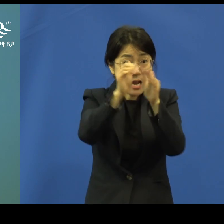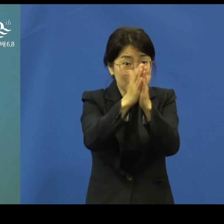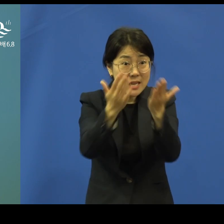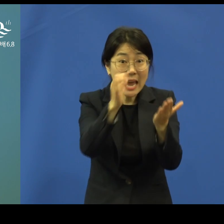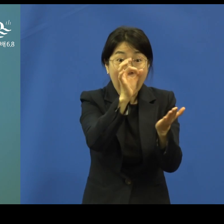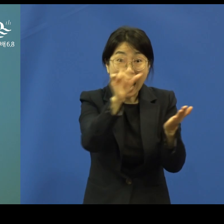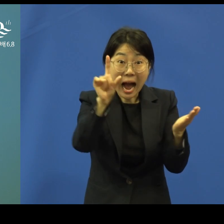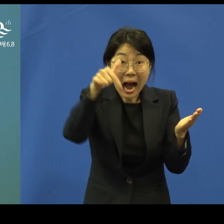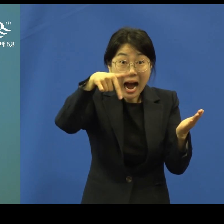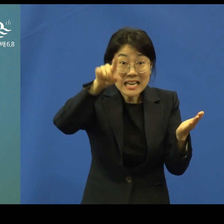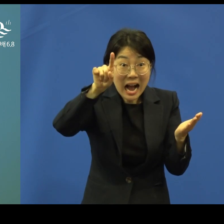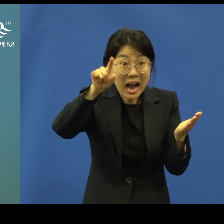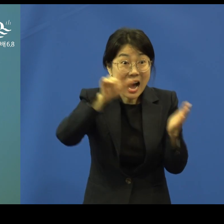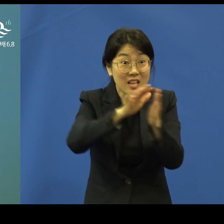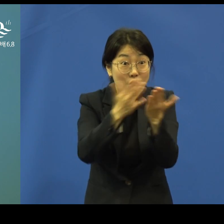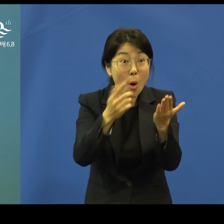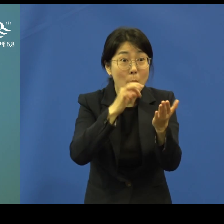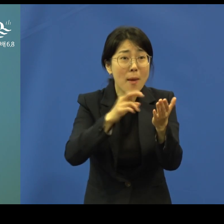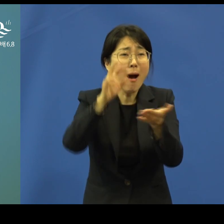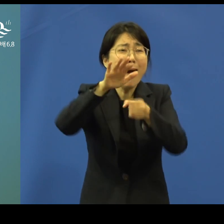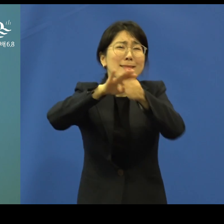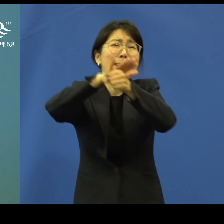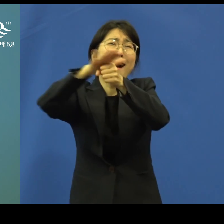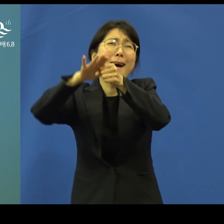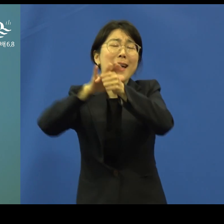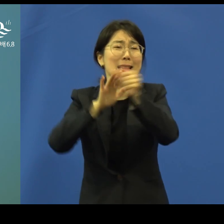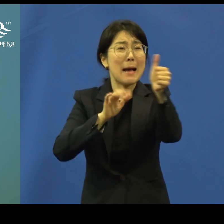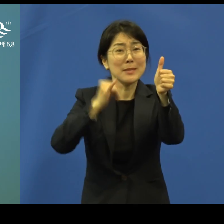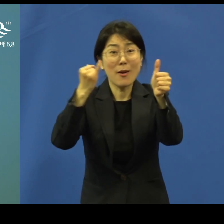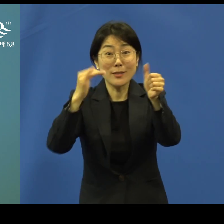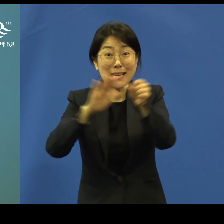아가스에서 에로티시즘을 얘기하면서 한